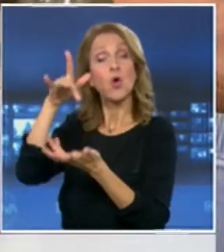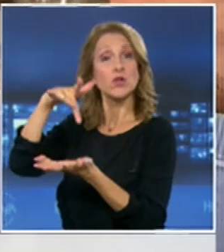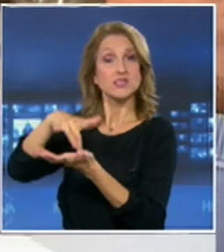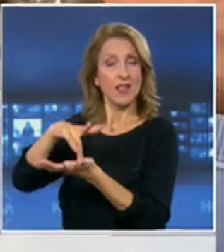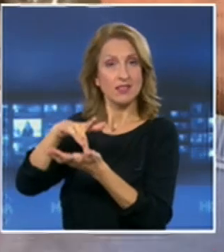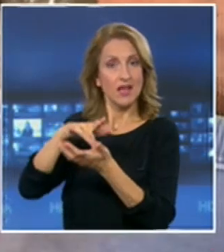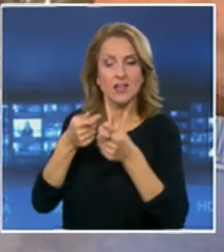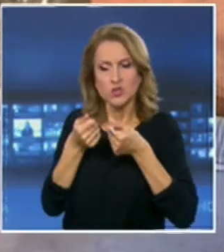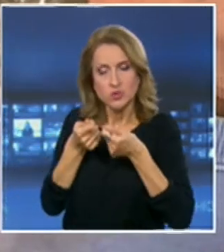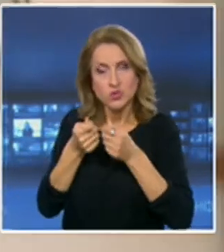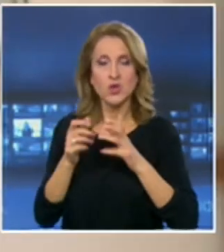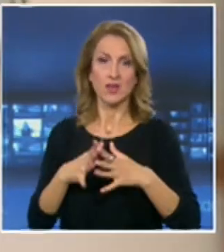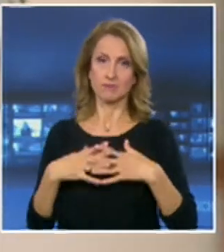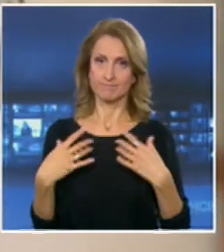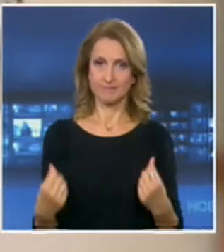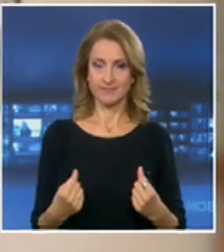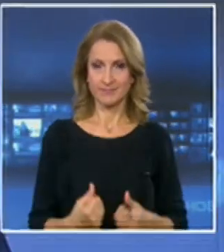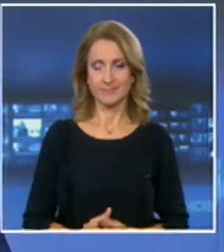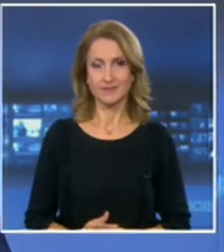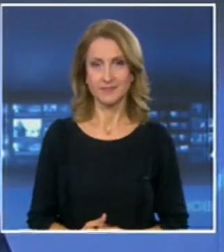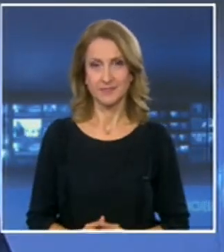да се възстанови.